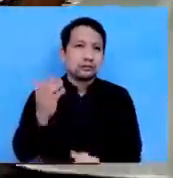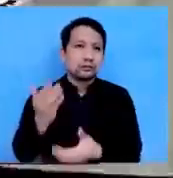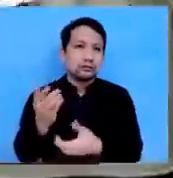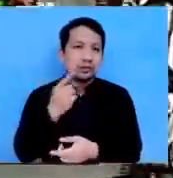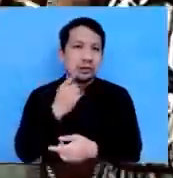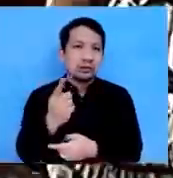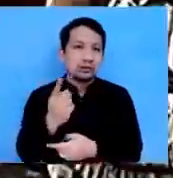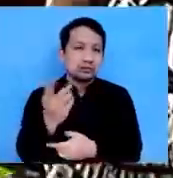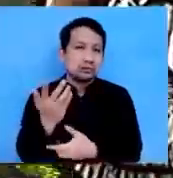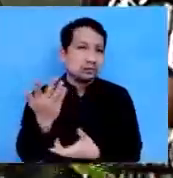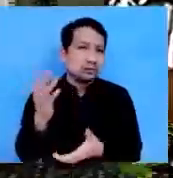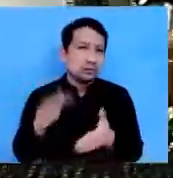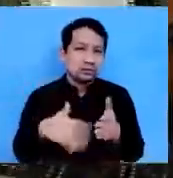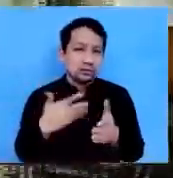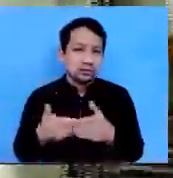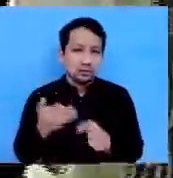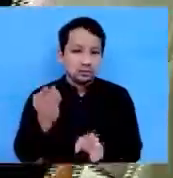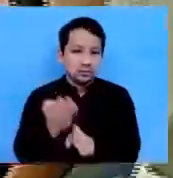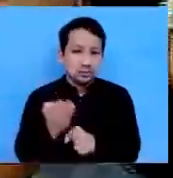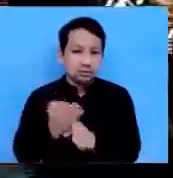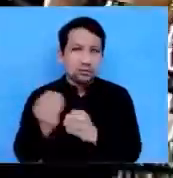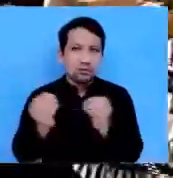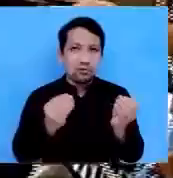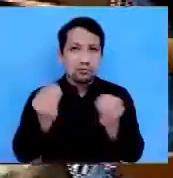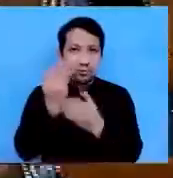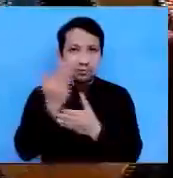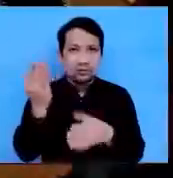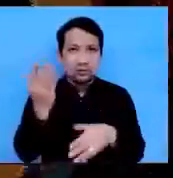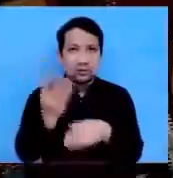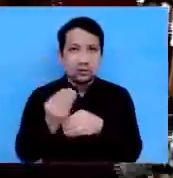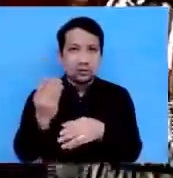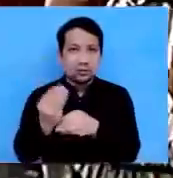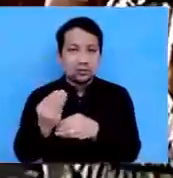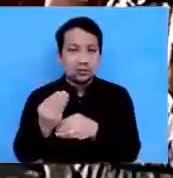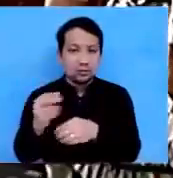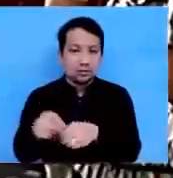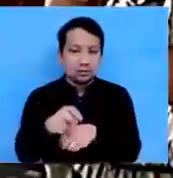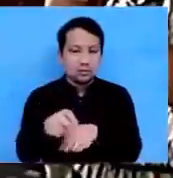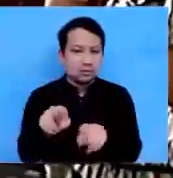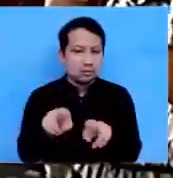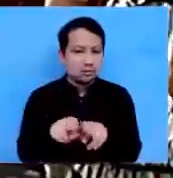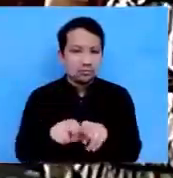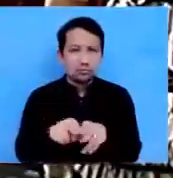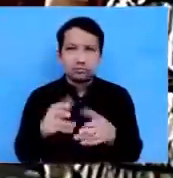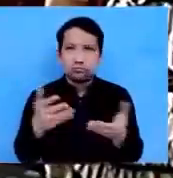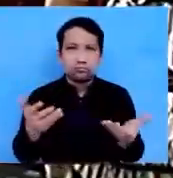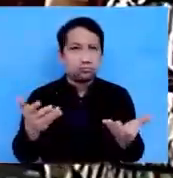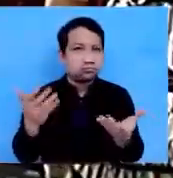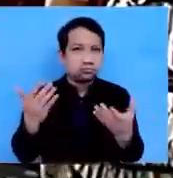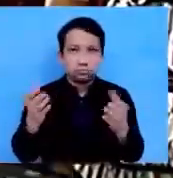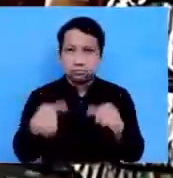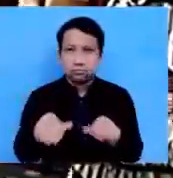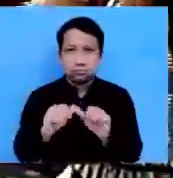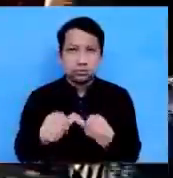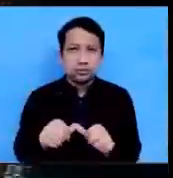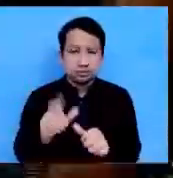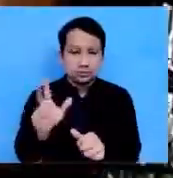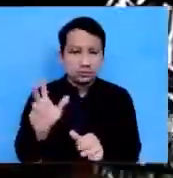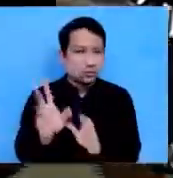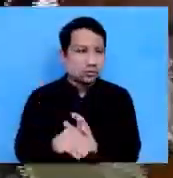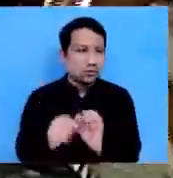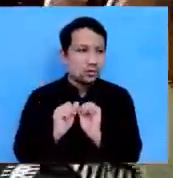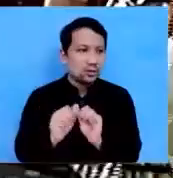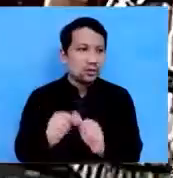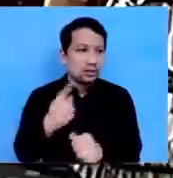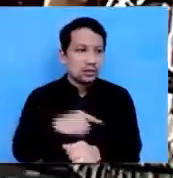ng bus operator, marami silang additional trips. So normally, yung mga chance passenger, at least 30 minutes lang yung hintayin